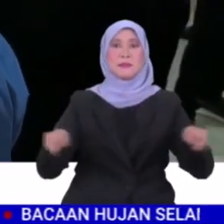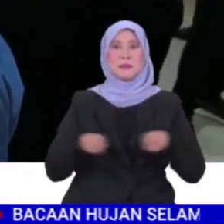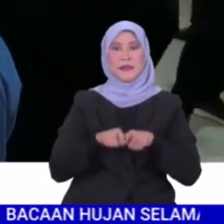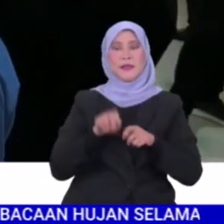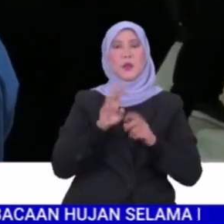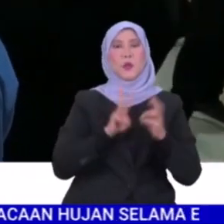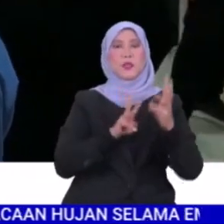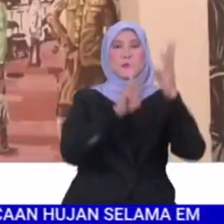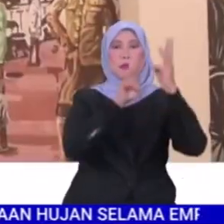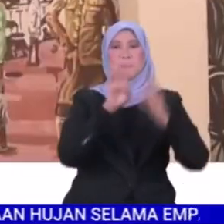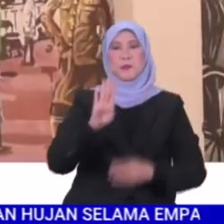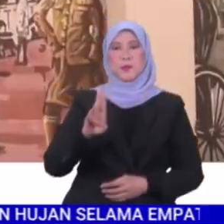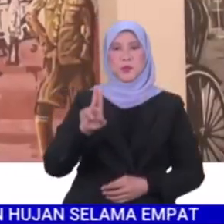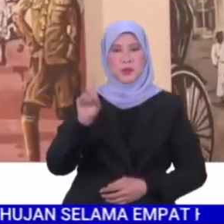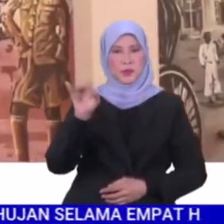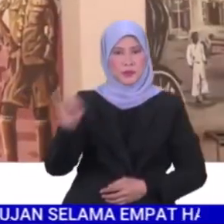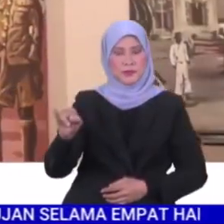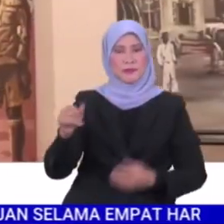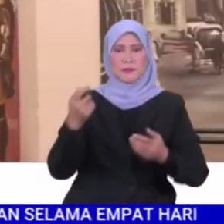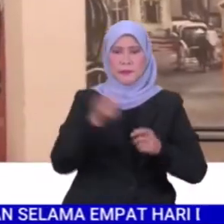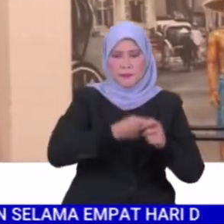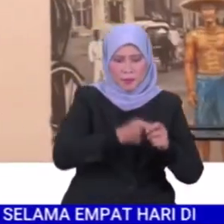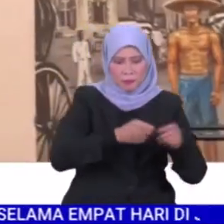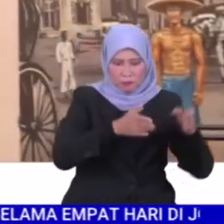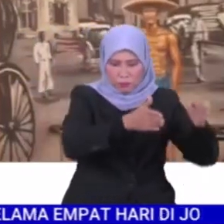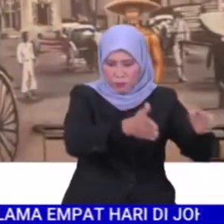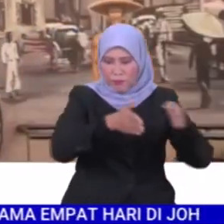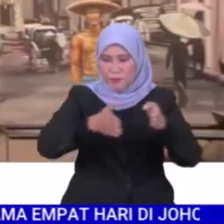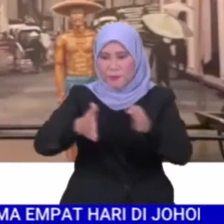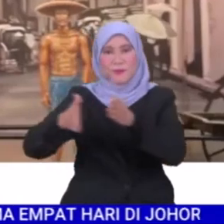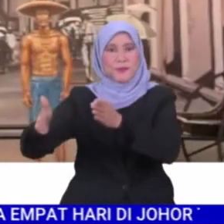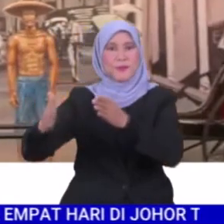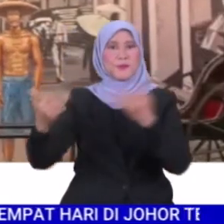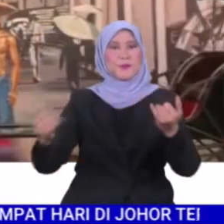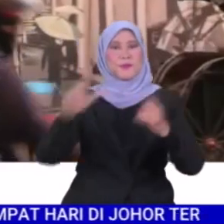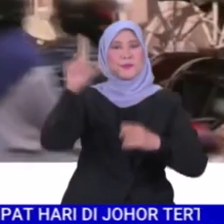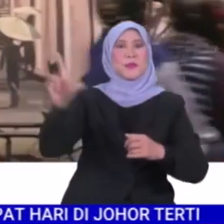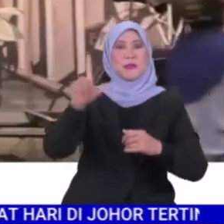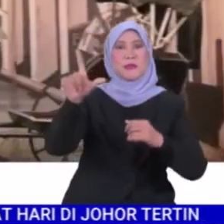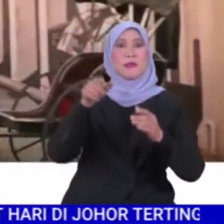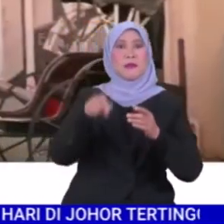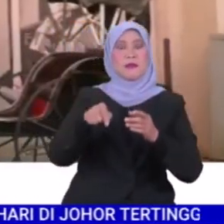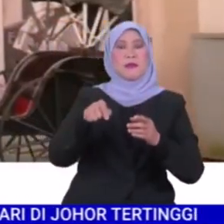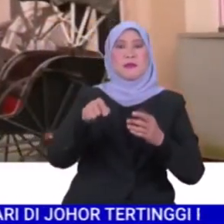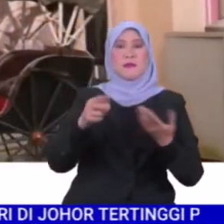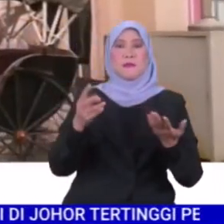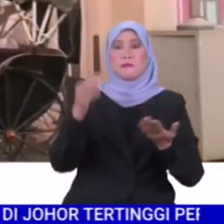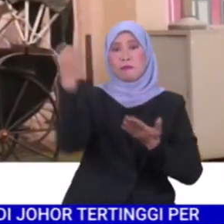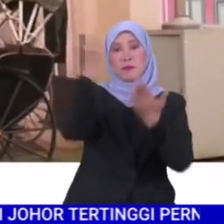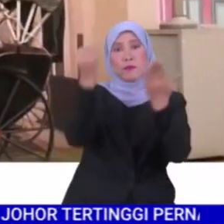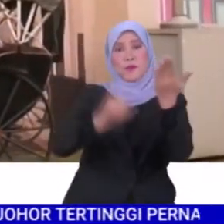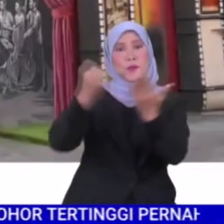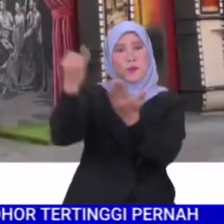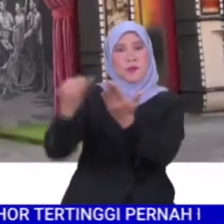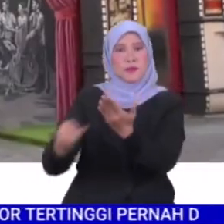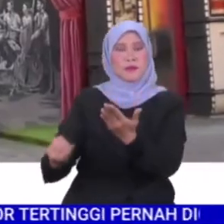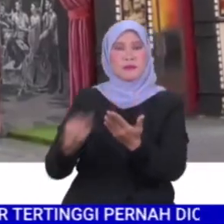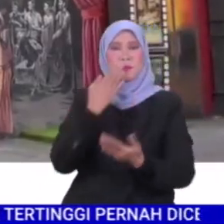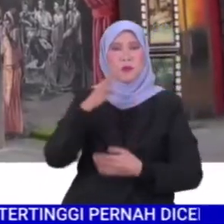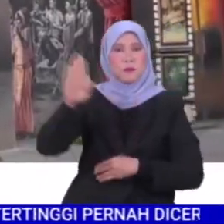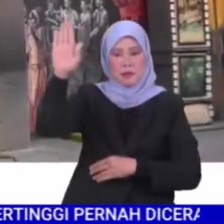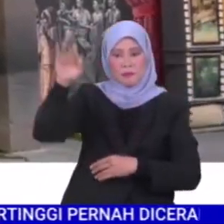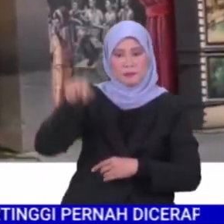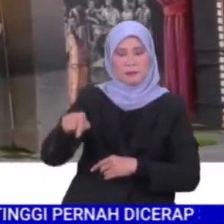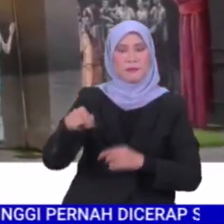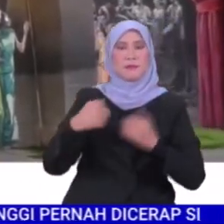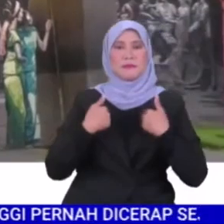Wisma Budi. Menghiasi setiap penjuru lorong sekitar Jalan Tuanku Abdul Rahman, mural bertemakan filem lakonan seniman